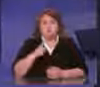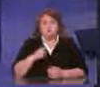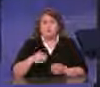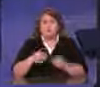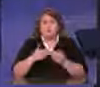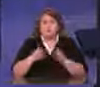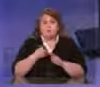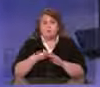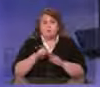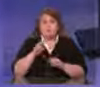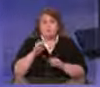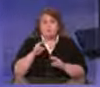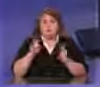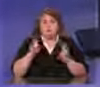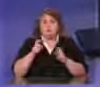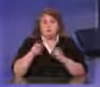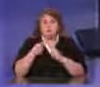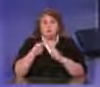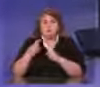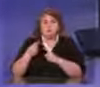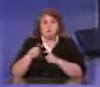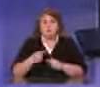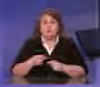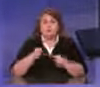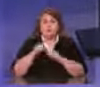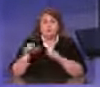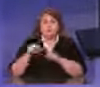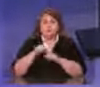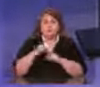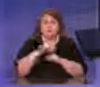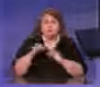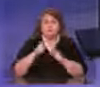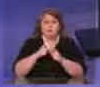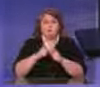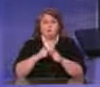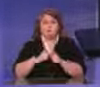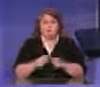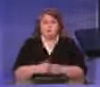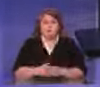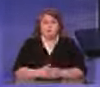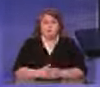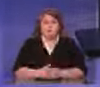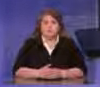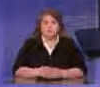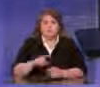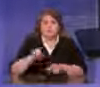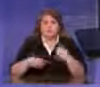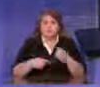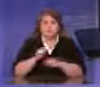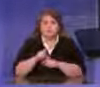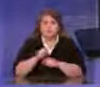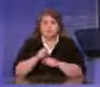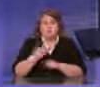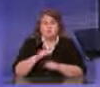расшифровали теперь эти термины, отдельно расшифровали отдельные термины. И следующее задание